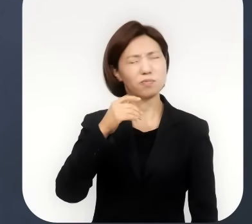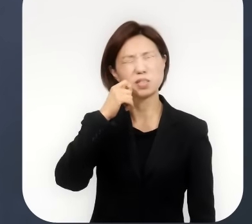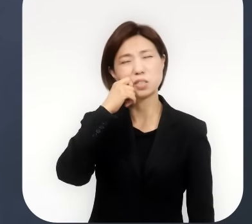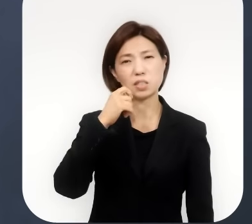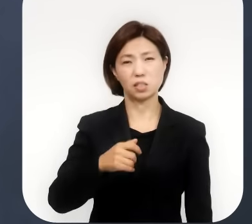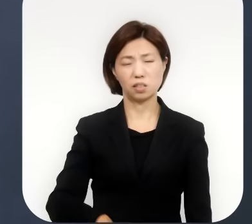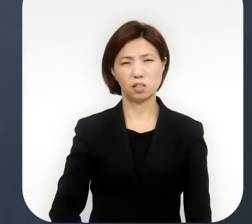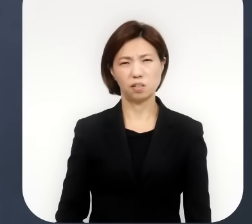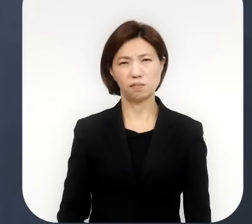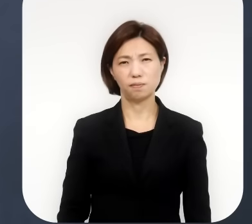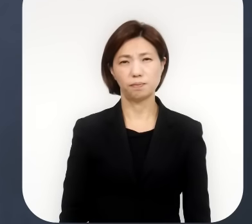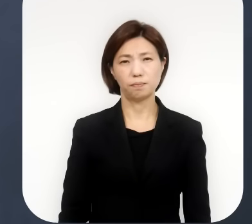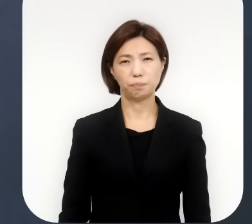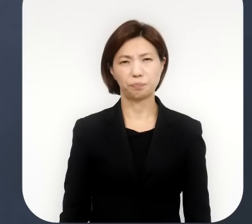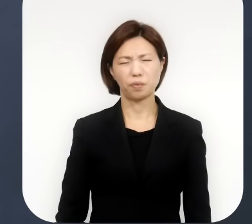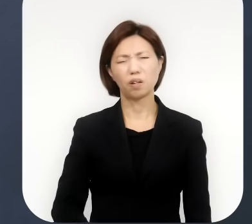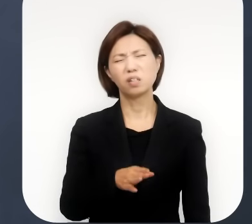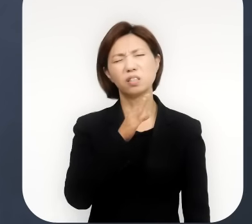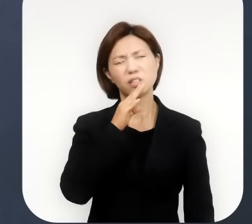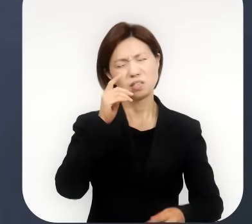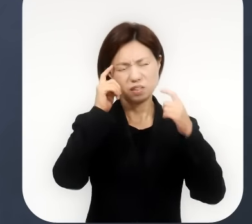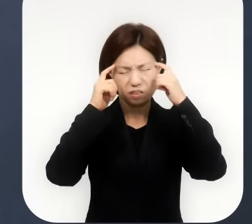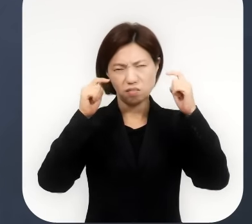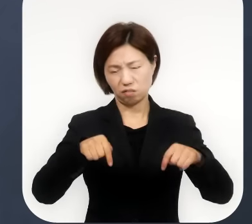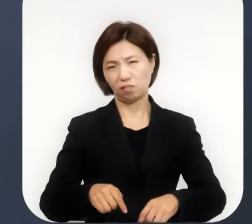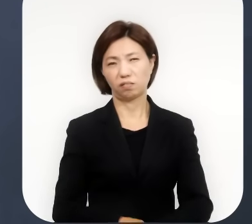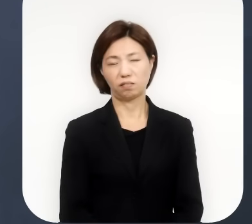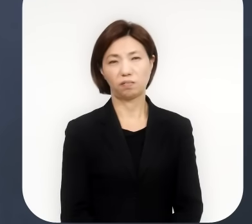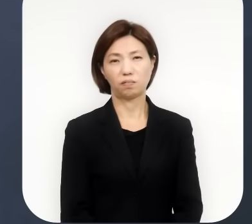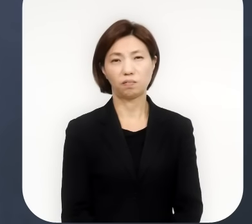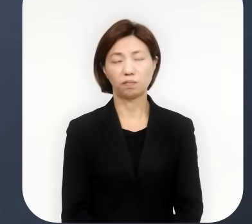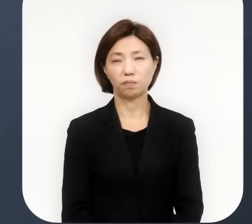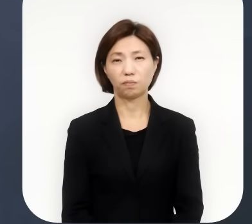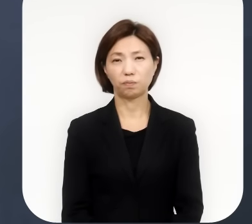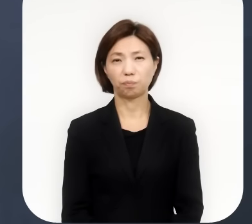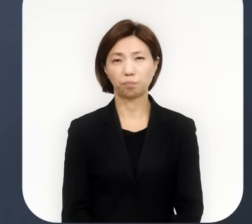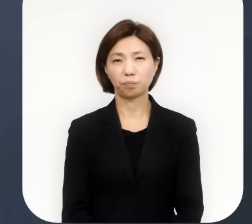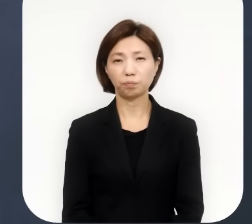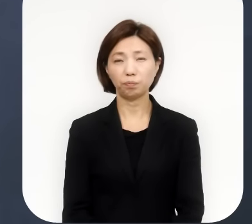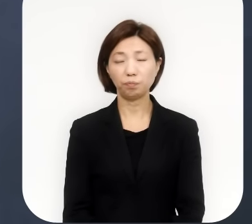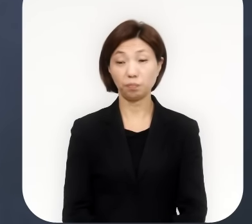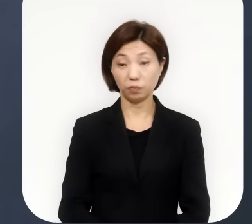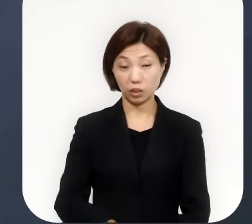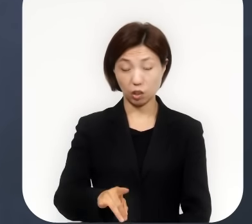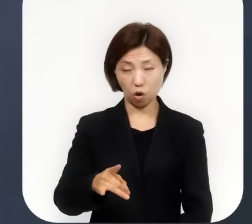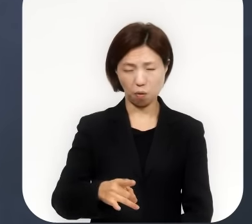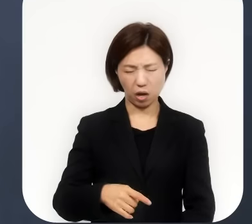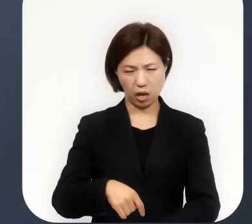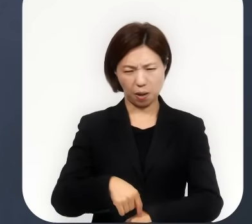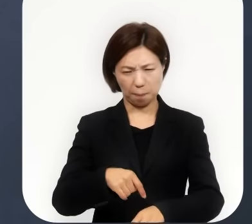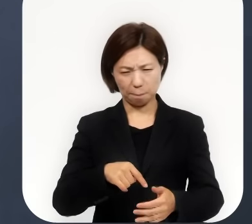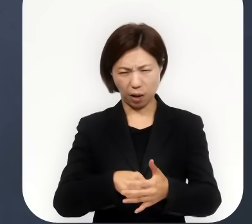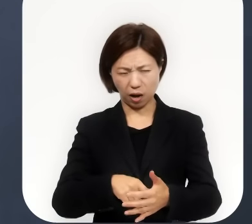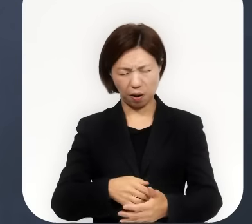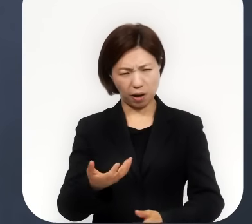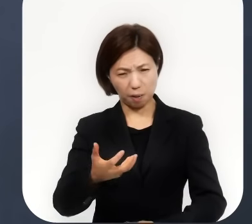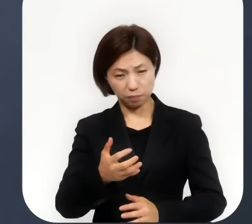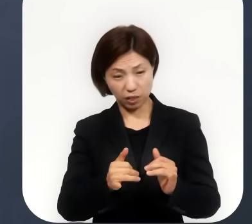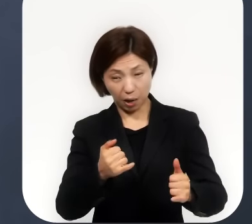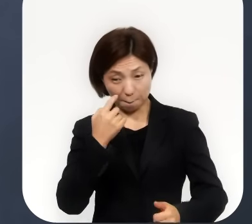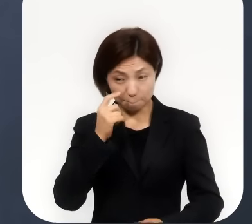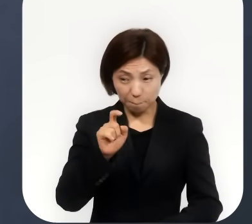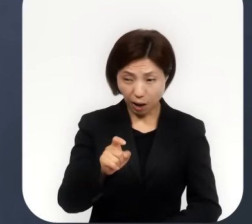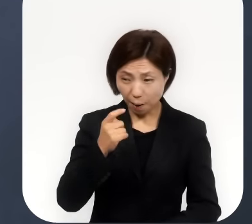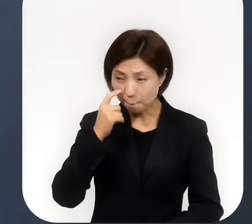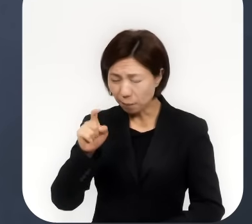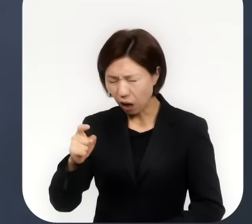해결이 됐냐 그건 진짜 바보 같은 어리석은 생각이에요 그러니까 그런 사람을 조기에 발견해서